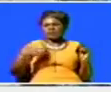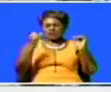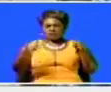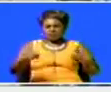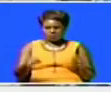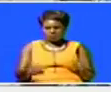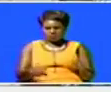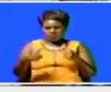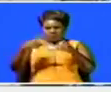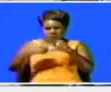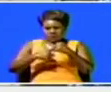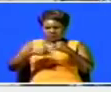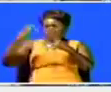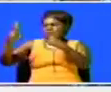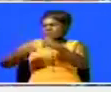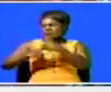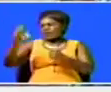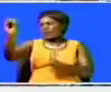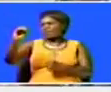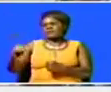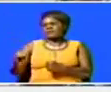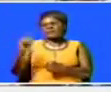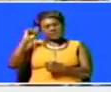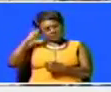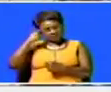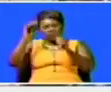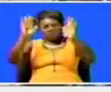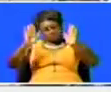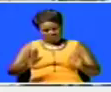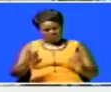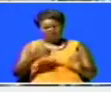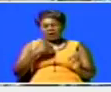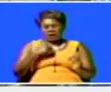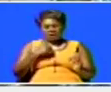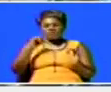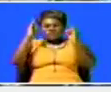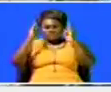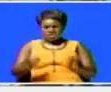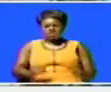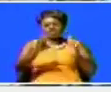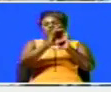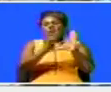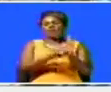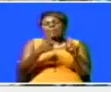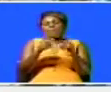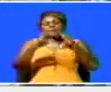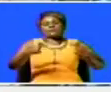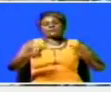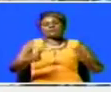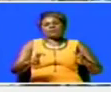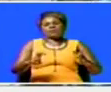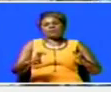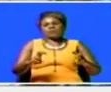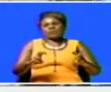wanasema asilimia 67 ya Watanzania wanadhani ni muhimu taifa kuwa na katiba mpya. Lakini utafiti wao huo unaibua